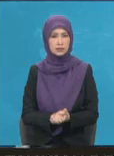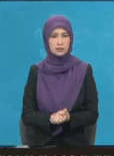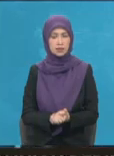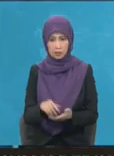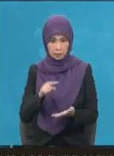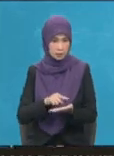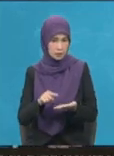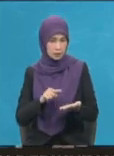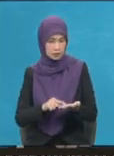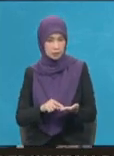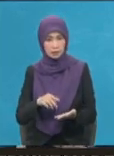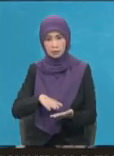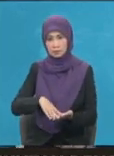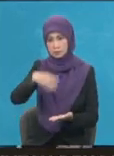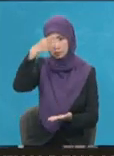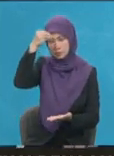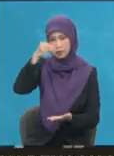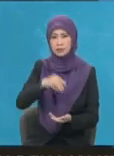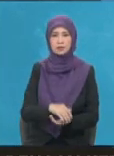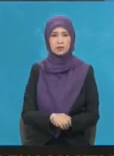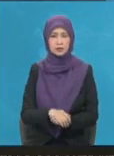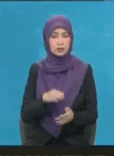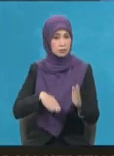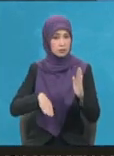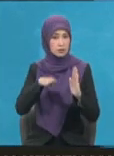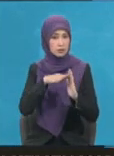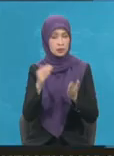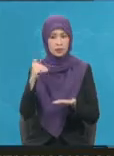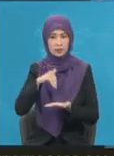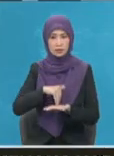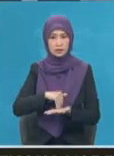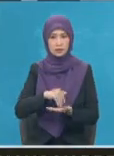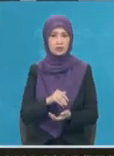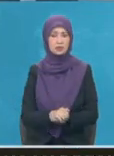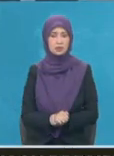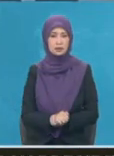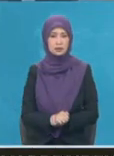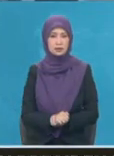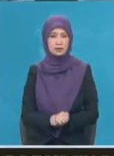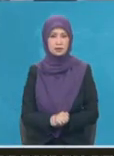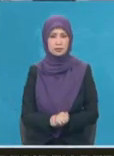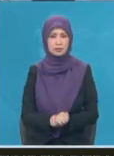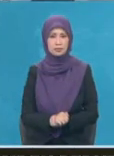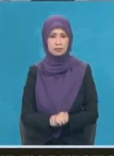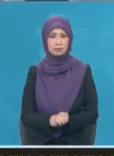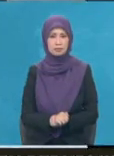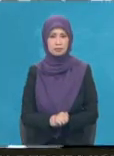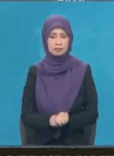penyelidikan pelajar di samping meningkatkan ilmu pengetahuan dan kemahiran bidang penyelidikan terkini